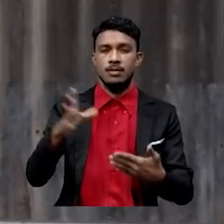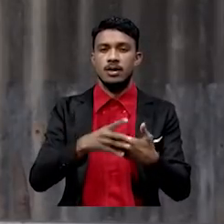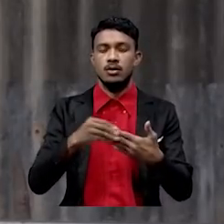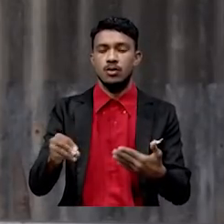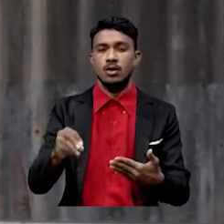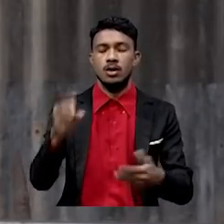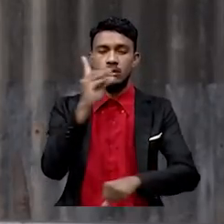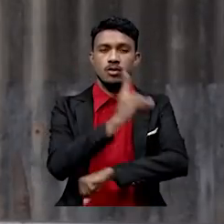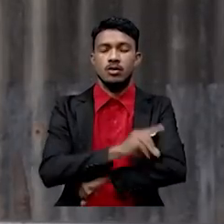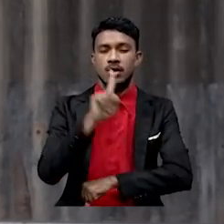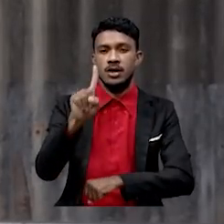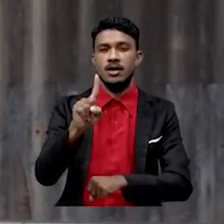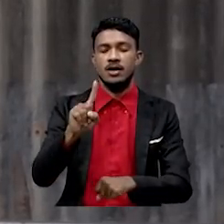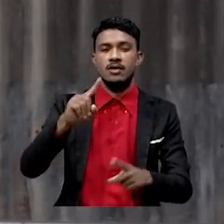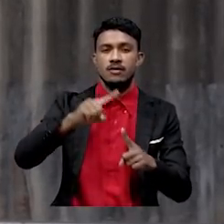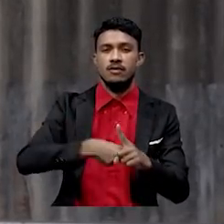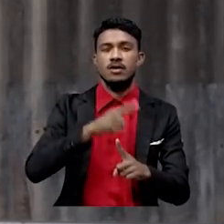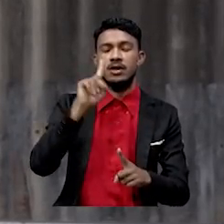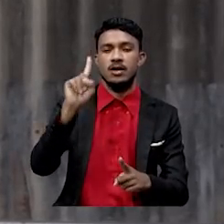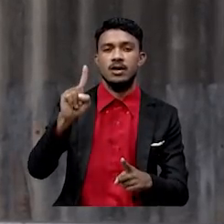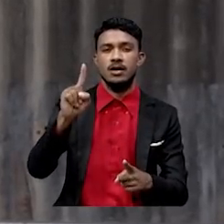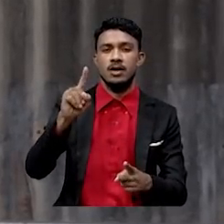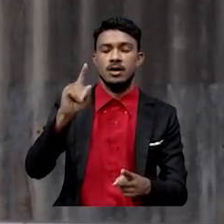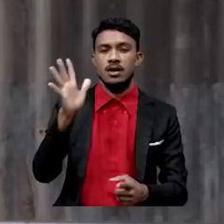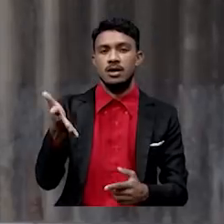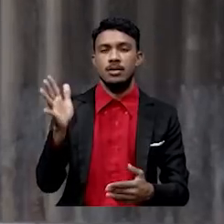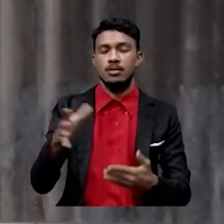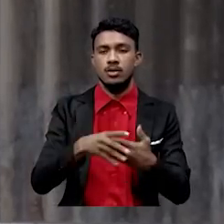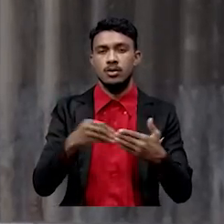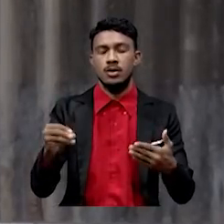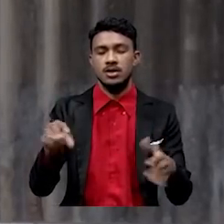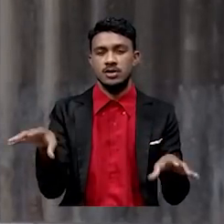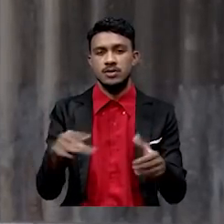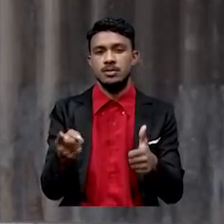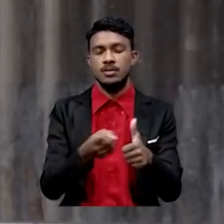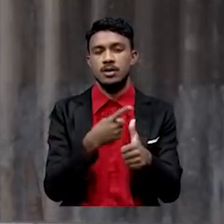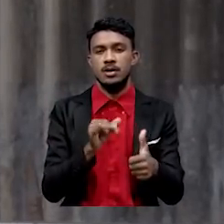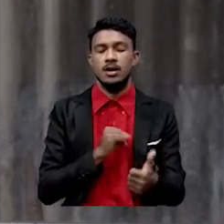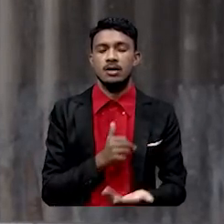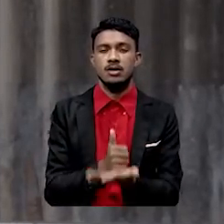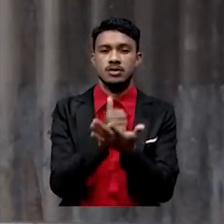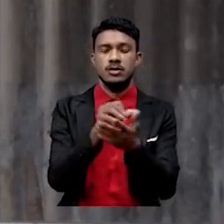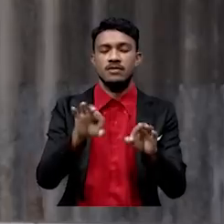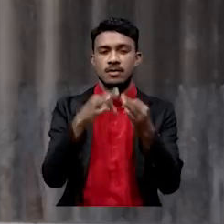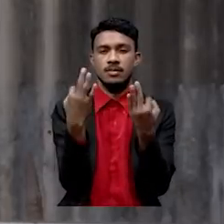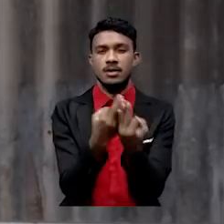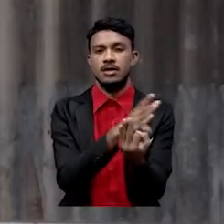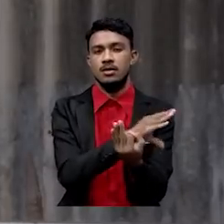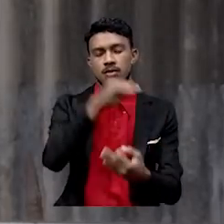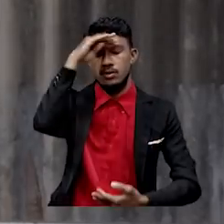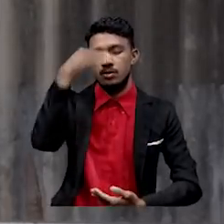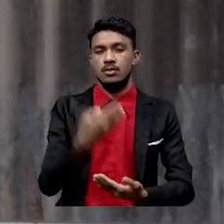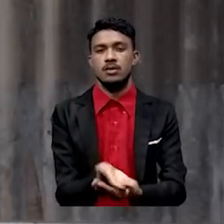kita $50 aku servis permir $50 asus tiang tahanu oan sih orang family toma ya bagian pekor